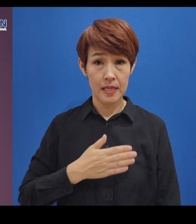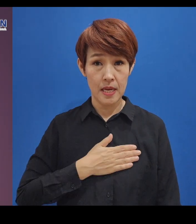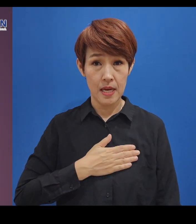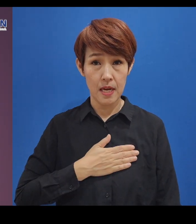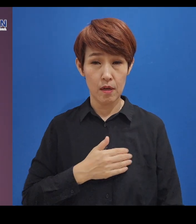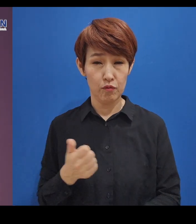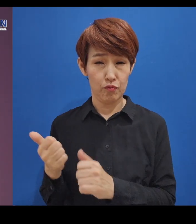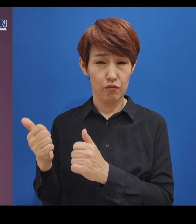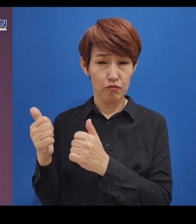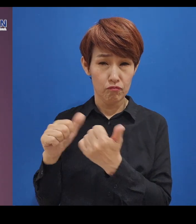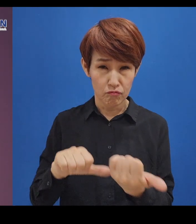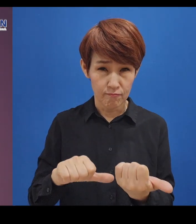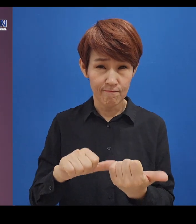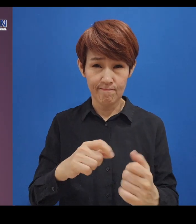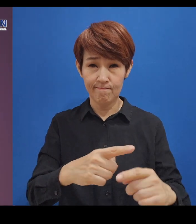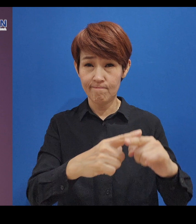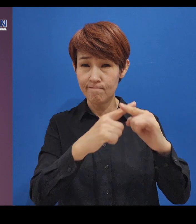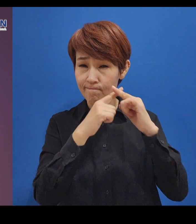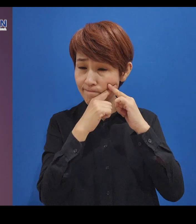내가